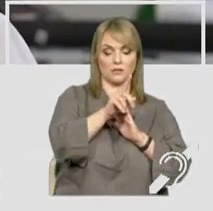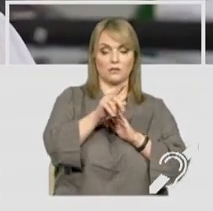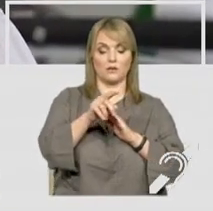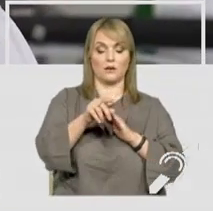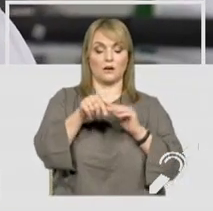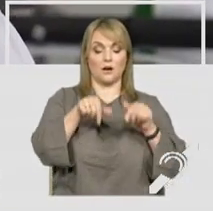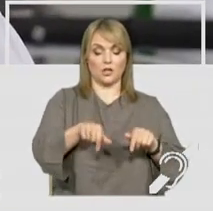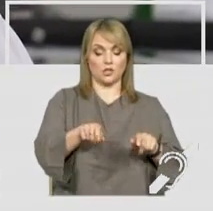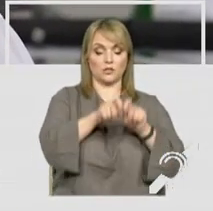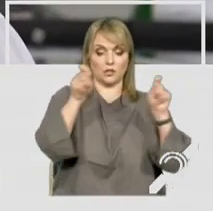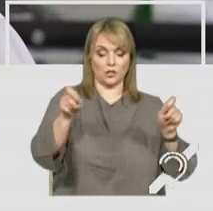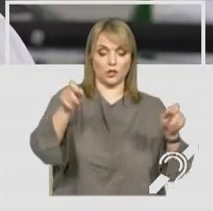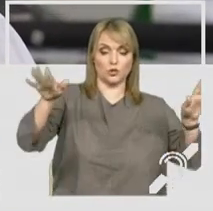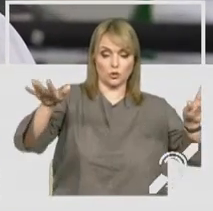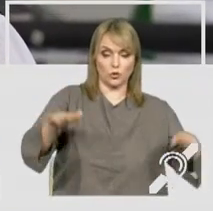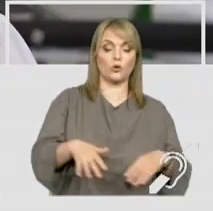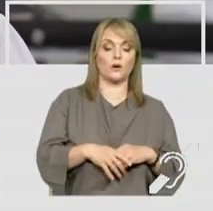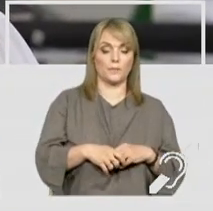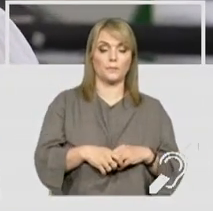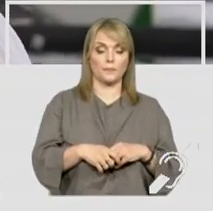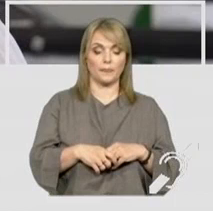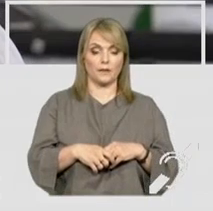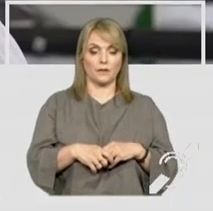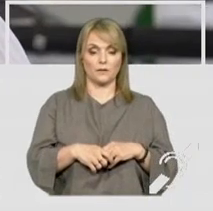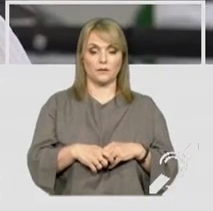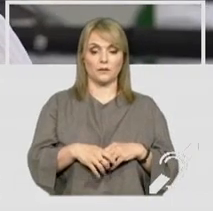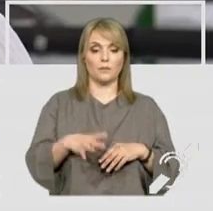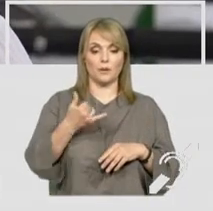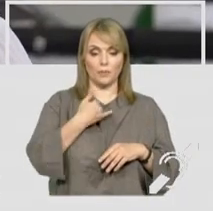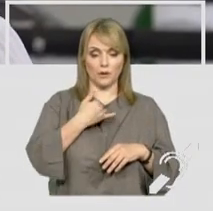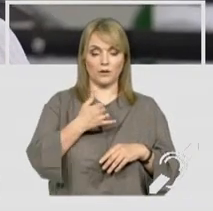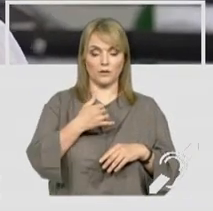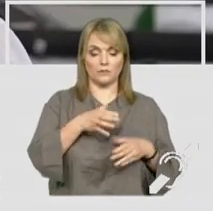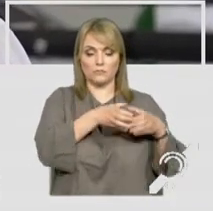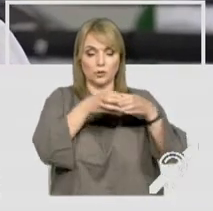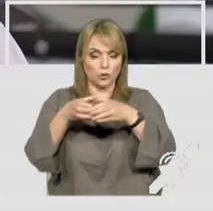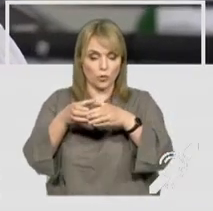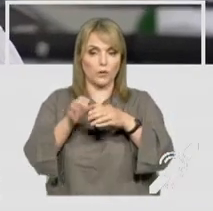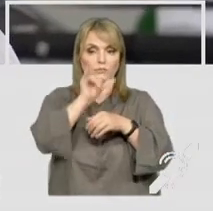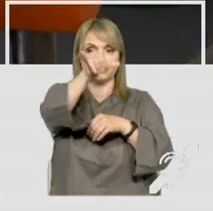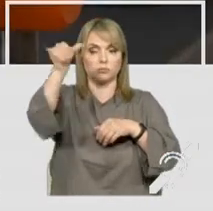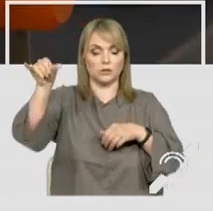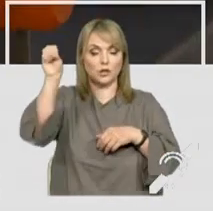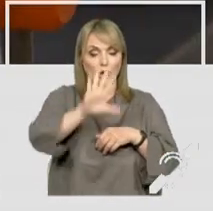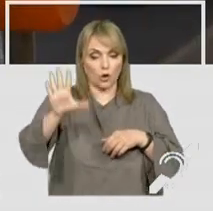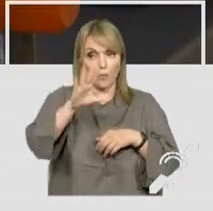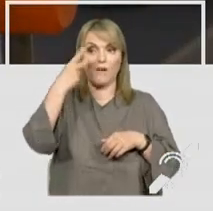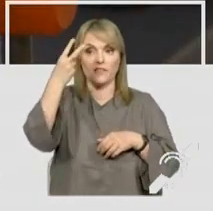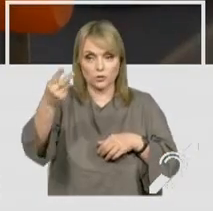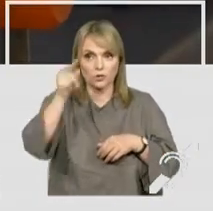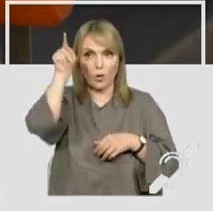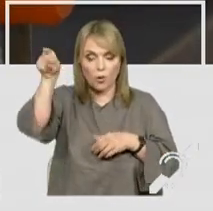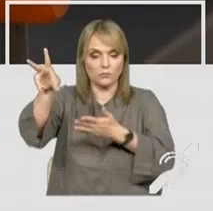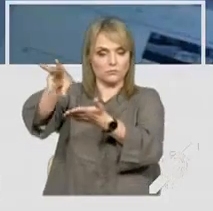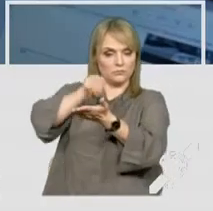de la Soroca, a reprezentanților din cadrul Ministerului, la trei centre similare din Europa. Până la începutul